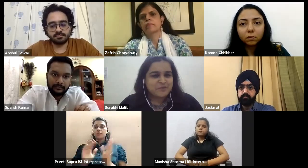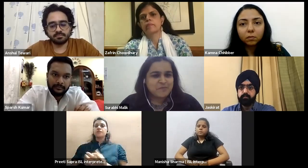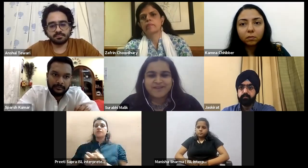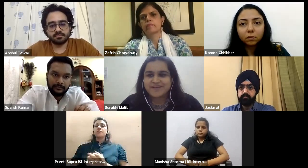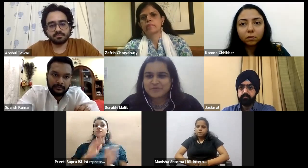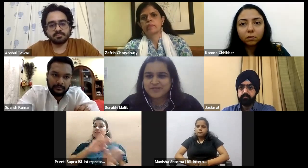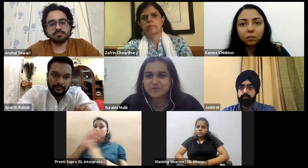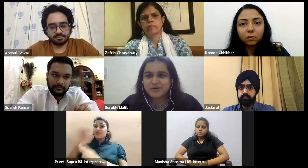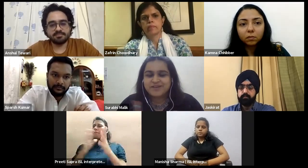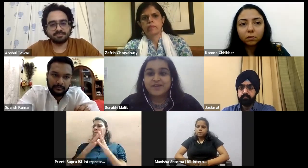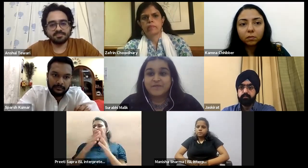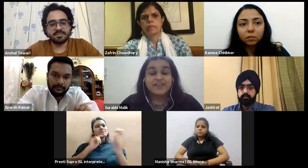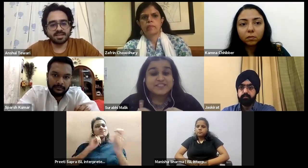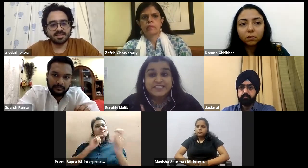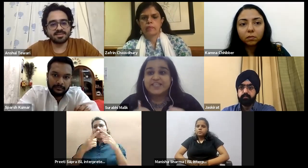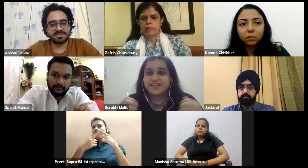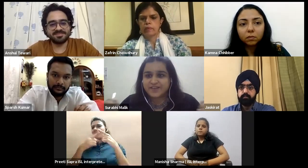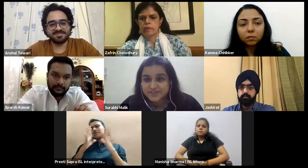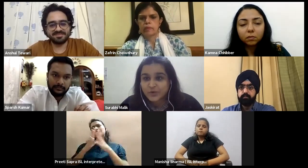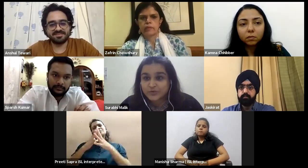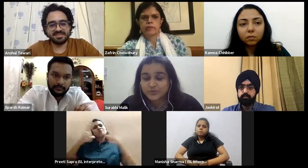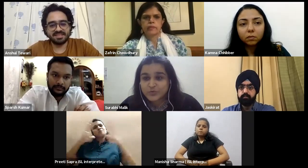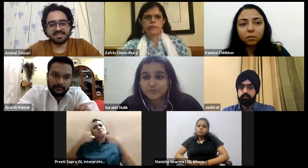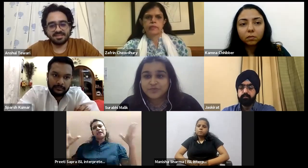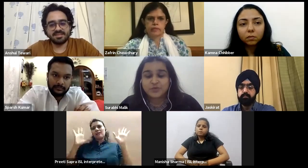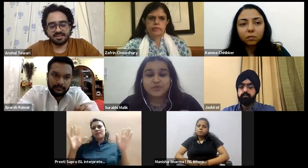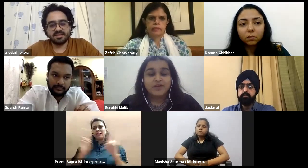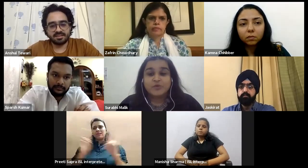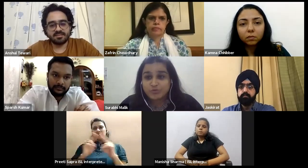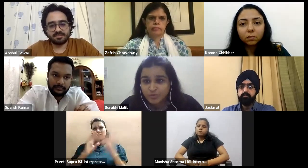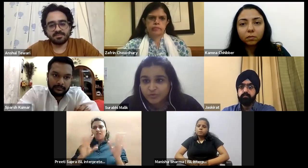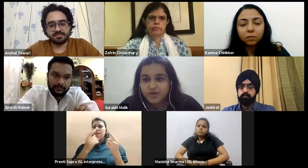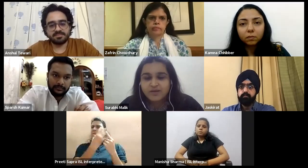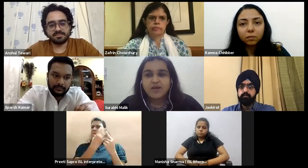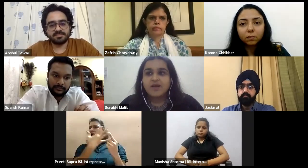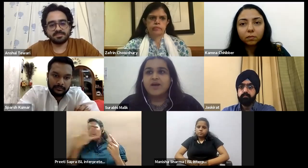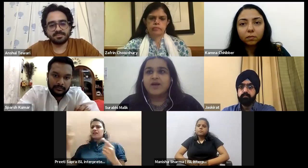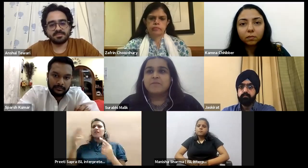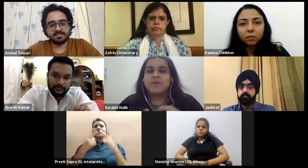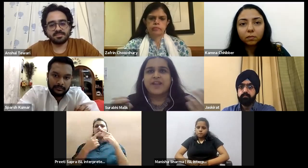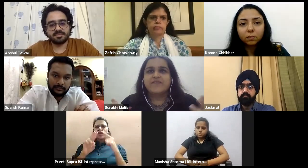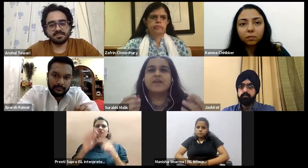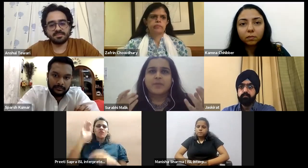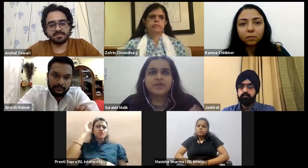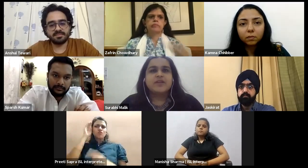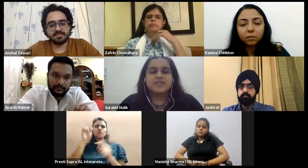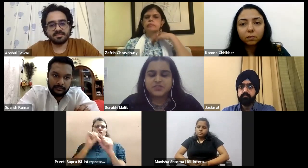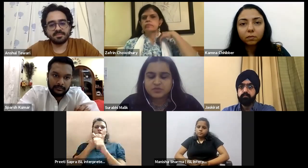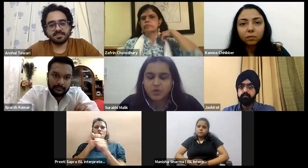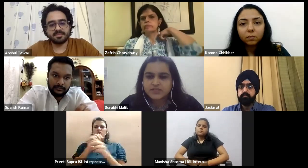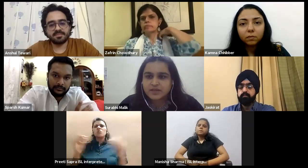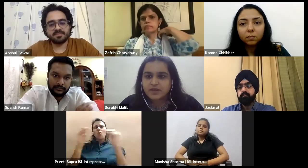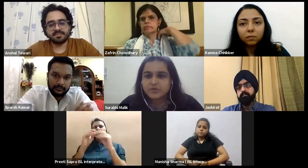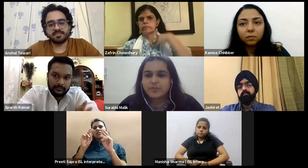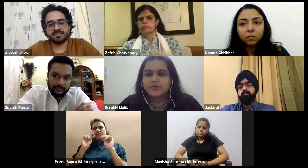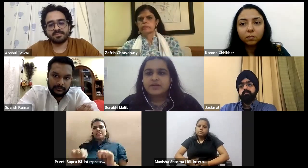media, market anywhere in the world, I still think there is a lot of room, to do more work. And I think अब ये realization